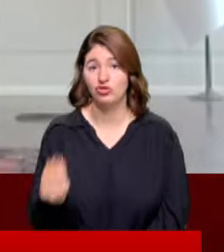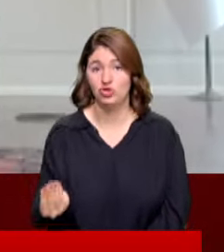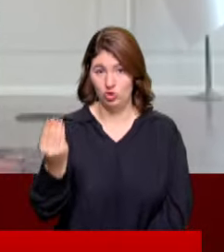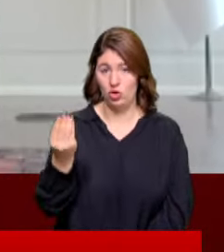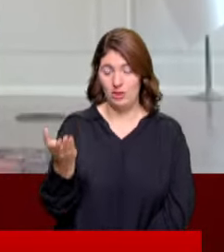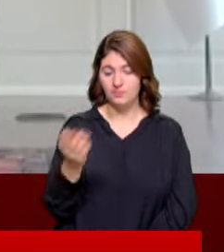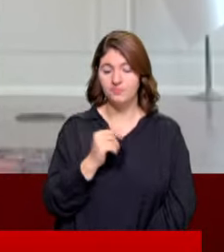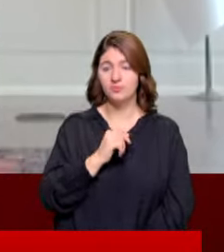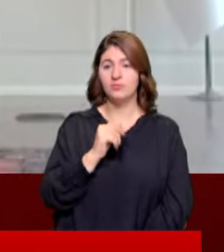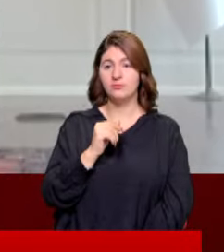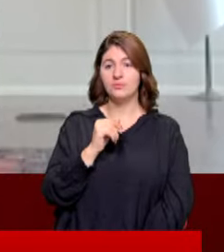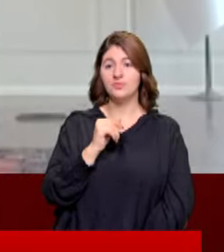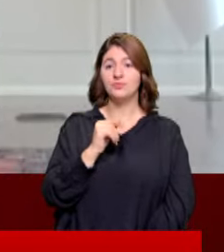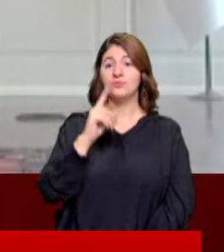karşılaştık.